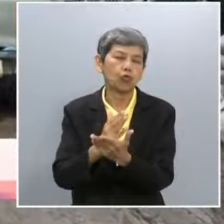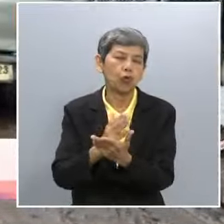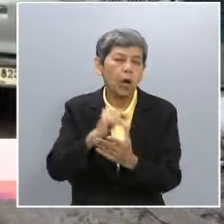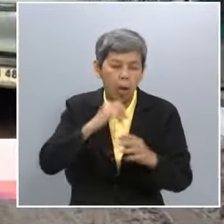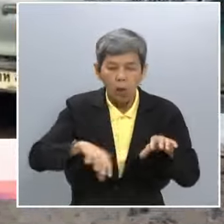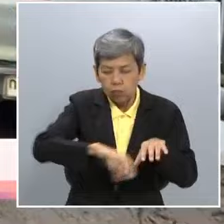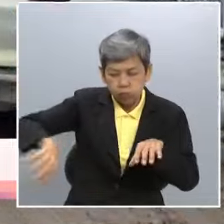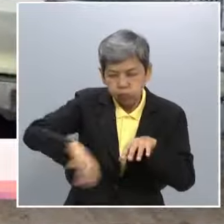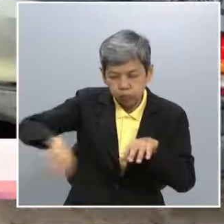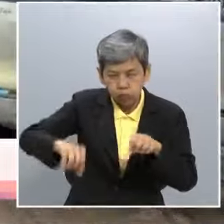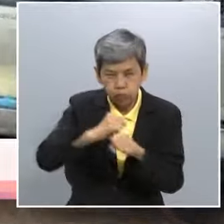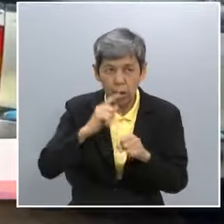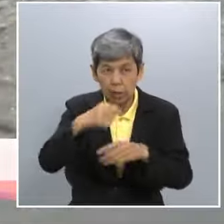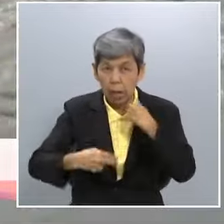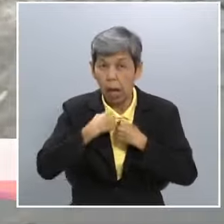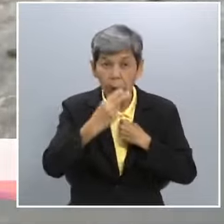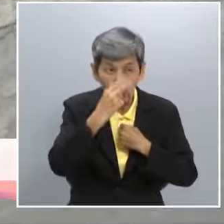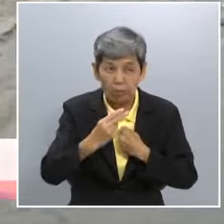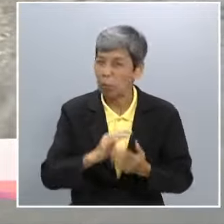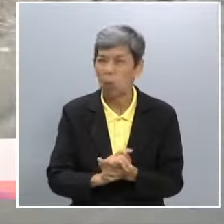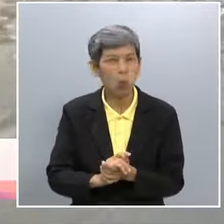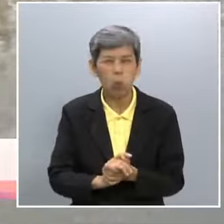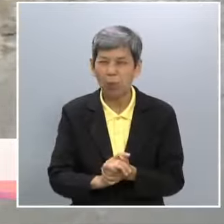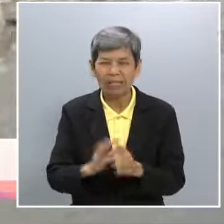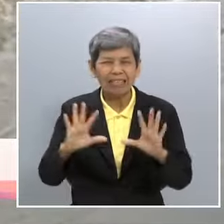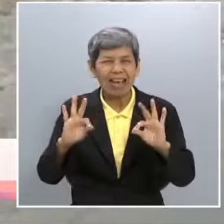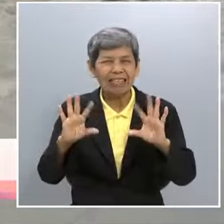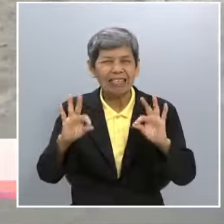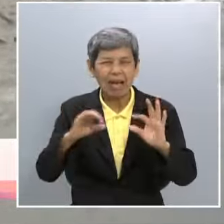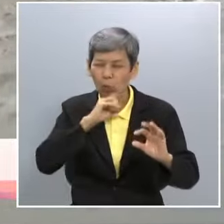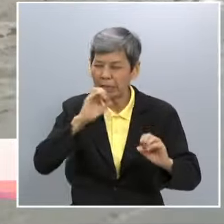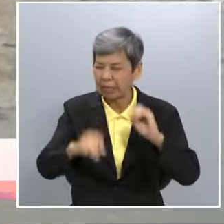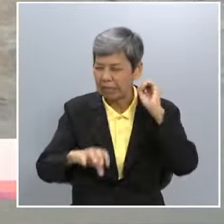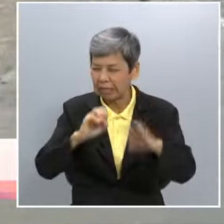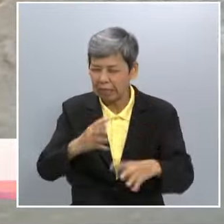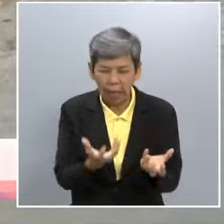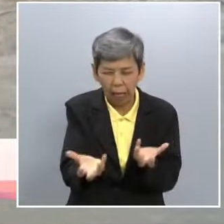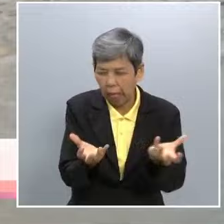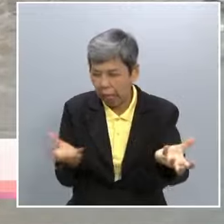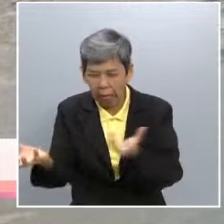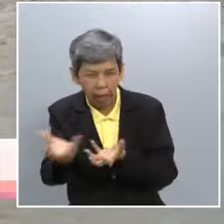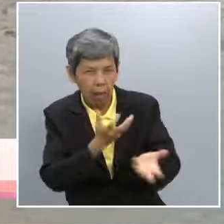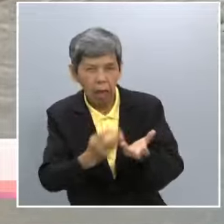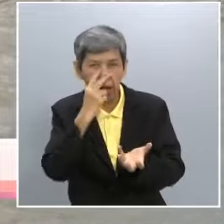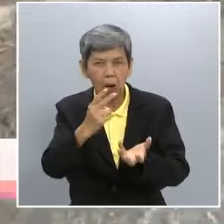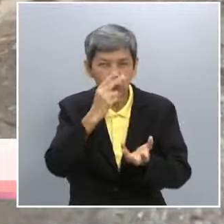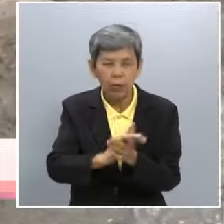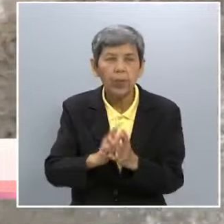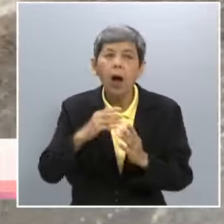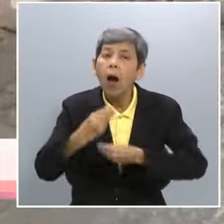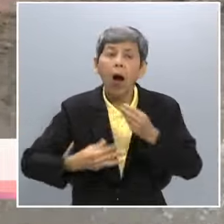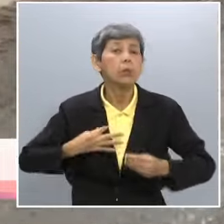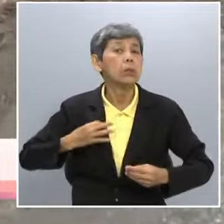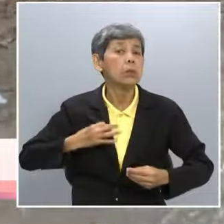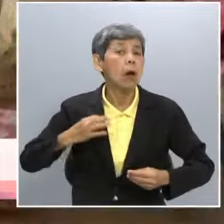าพโดยรอบของตลาดก็เป็นอย่างที่เห็นค่ะคือเต็มไปด้วยโคลนขยะแล้วก็ข้าวของที่เสียหายพนักงานขายเสื้อผ้าค